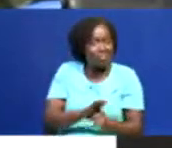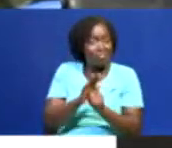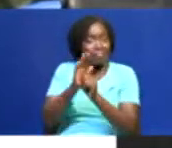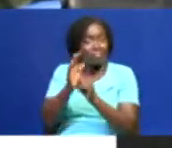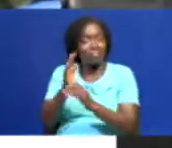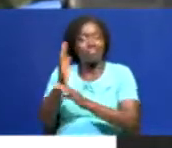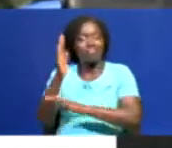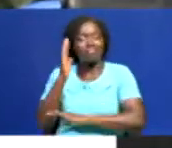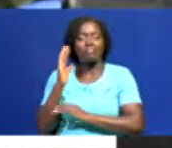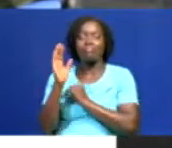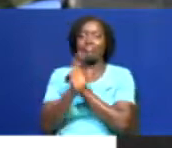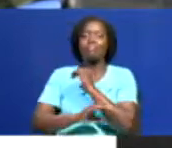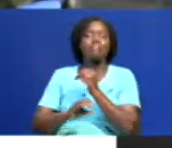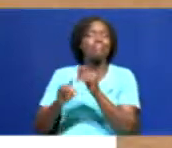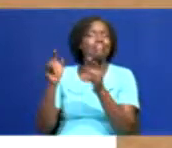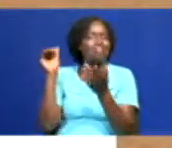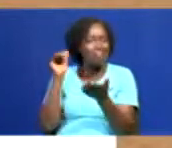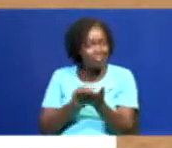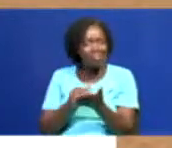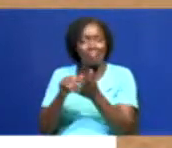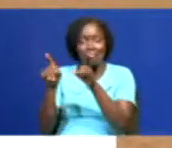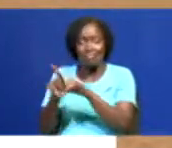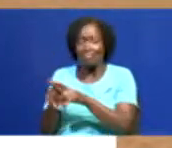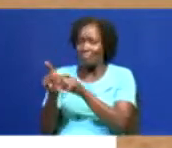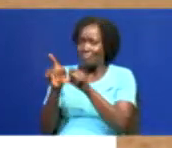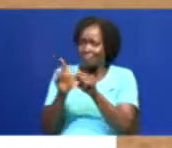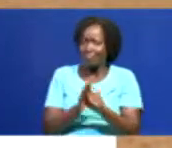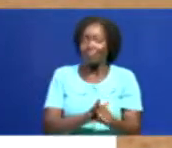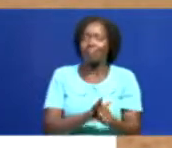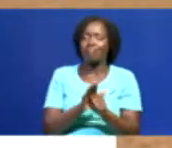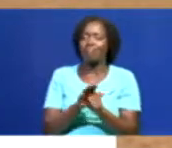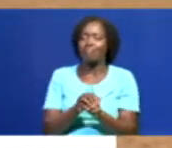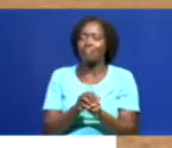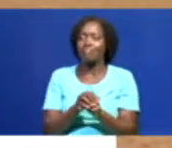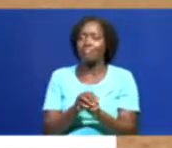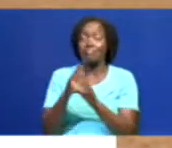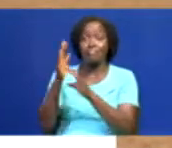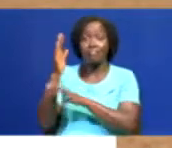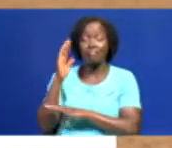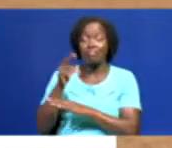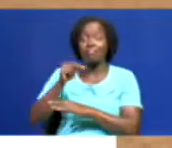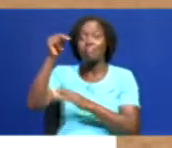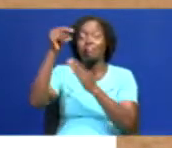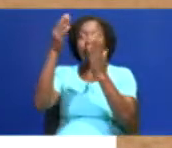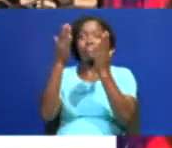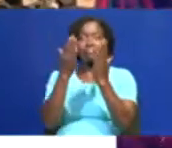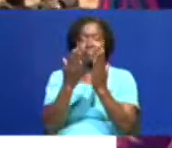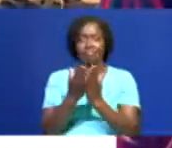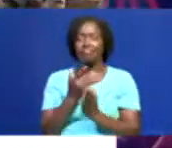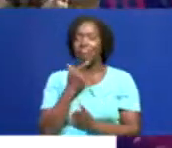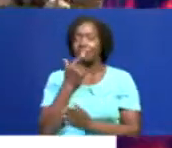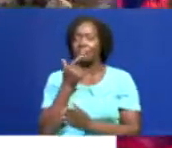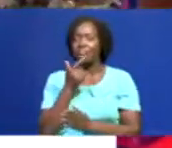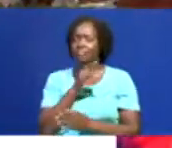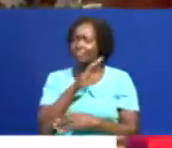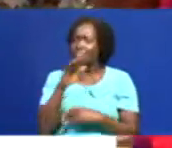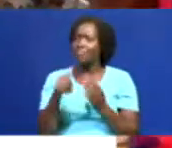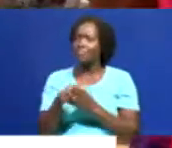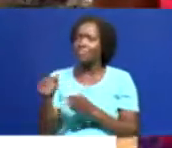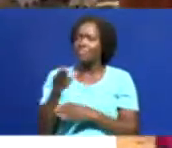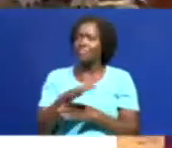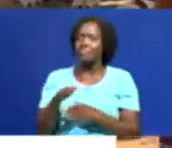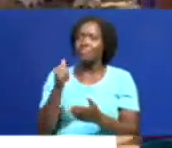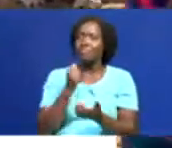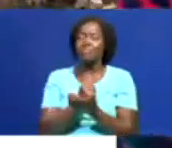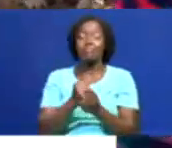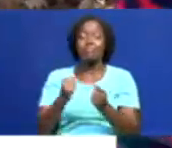nchi, tutawakalia ngumu. Kuhusu usalama katika eneo hilo la North Rift, Kindiki alisema maeneo yote yaliyochapishwa katika